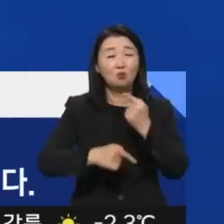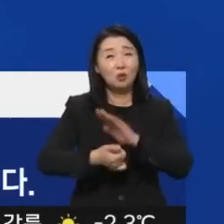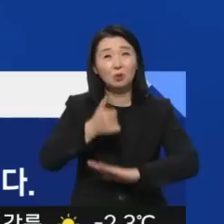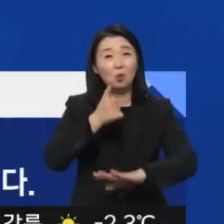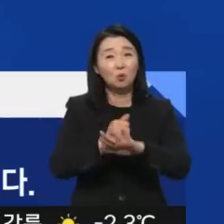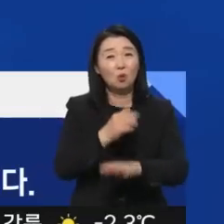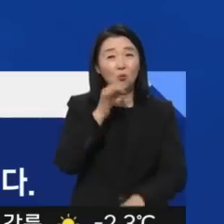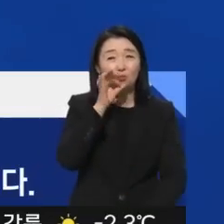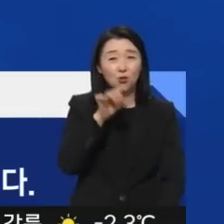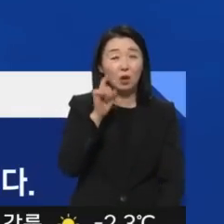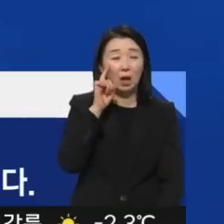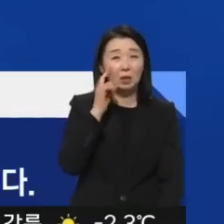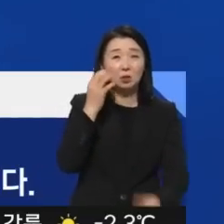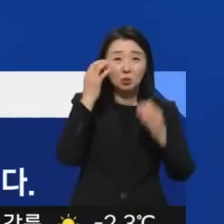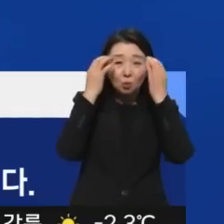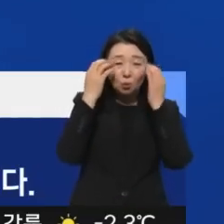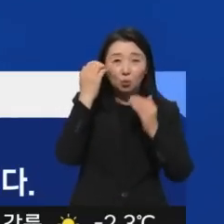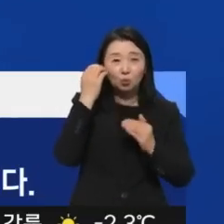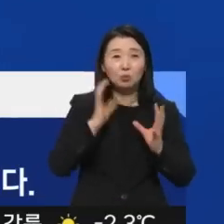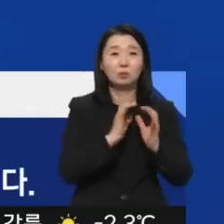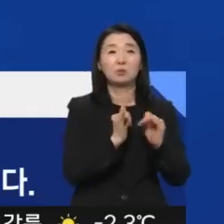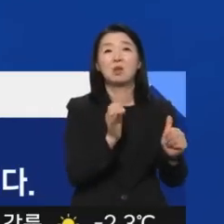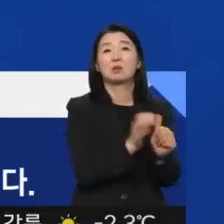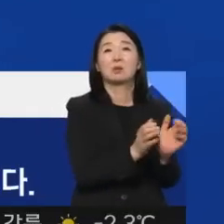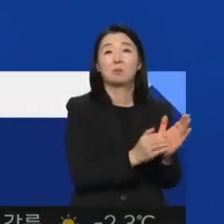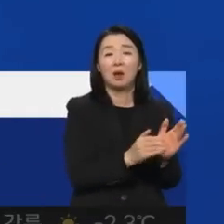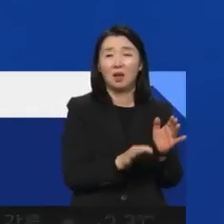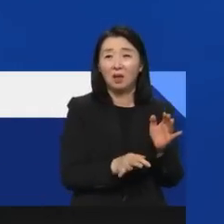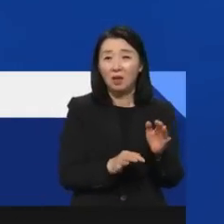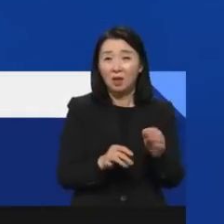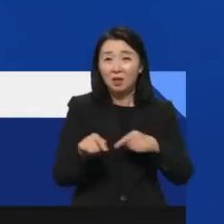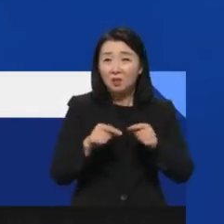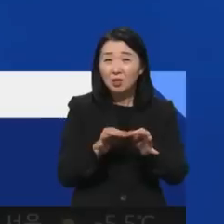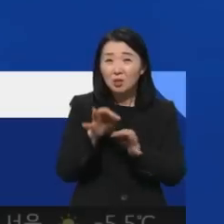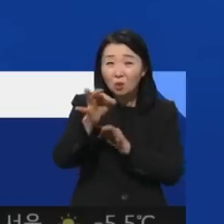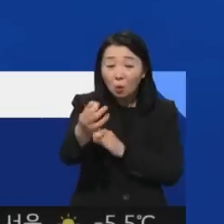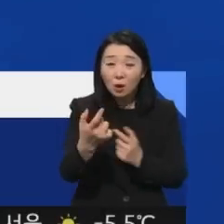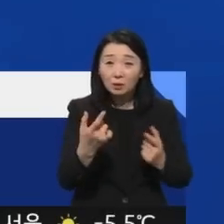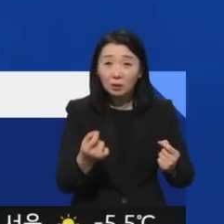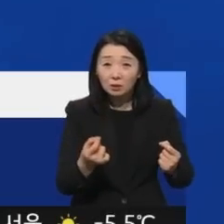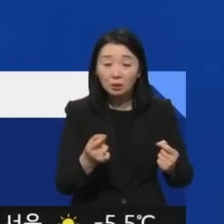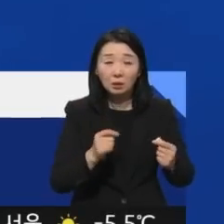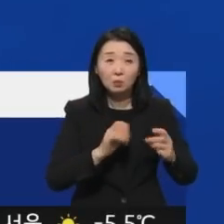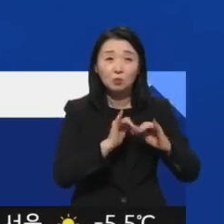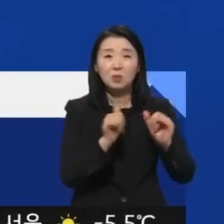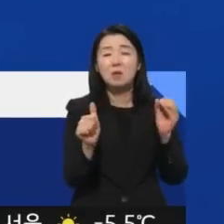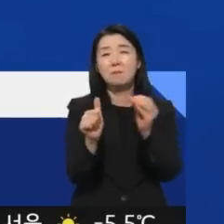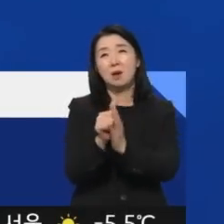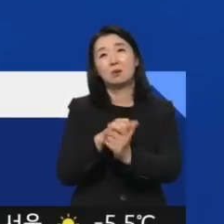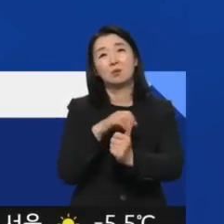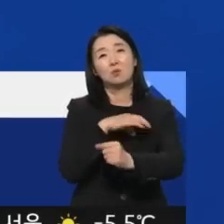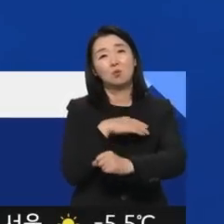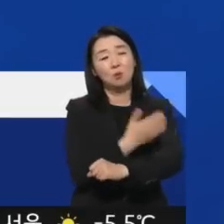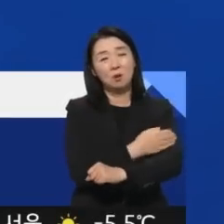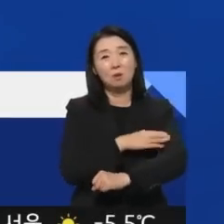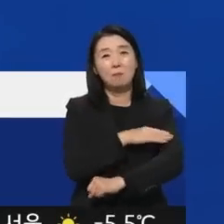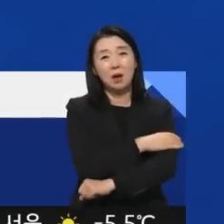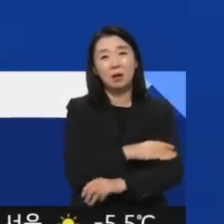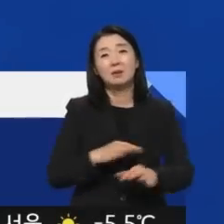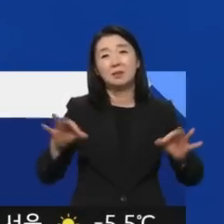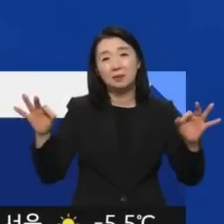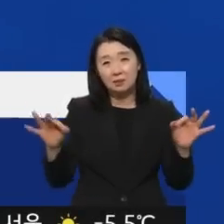고통은 우리 국민들의 몫이 될 것입니다. 영원한 것 같아도 결국 국민이 맡긴 권력은